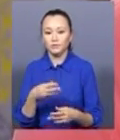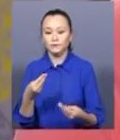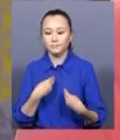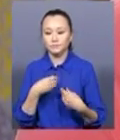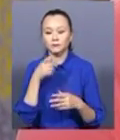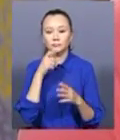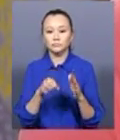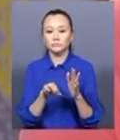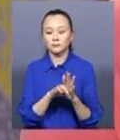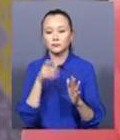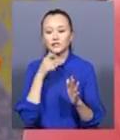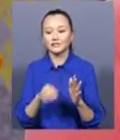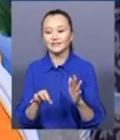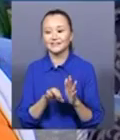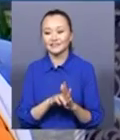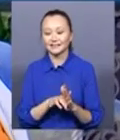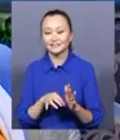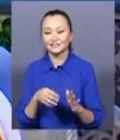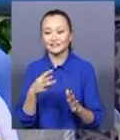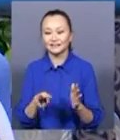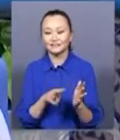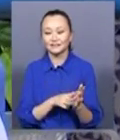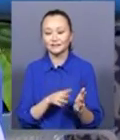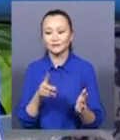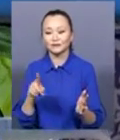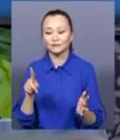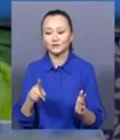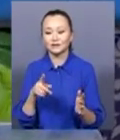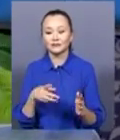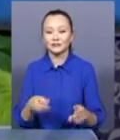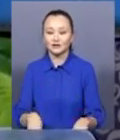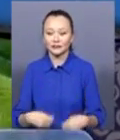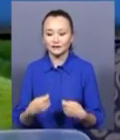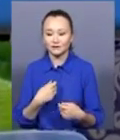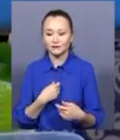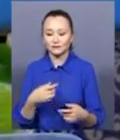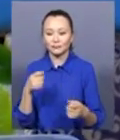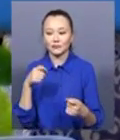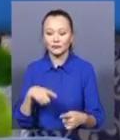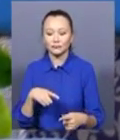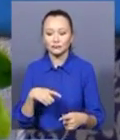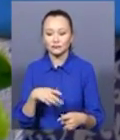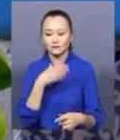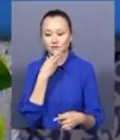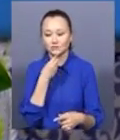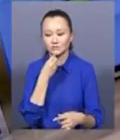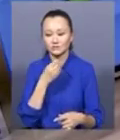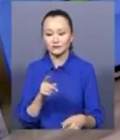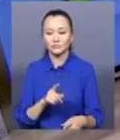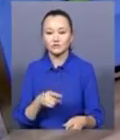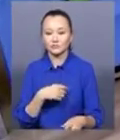ботинки. Мне дали ботинки, у меня 38-й номер ноги. Они мне подошли, прекрасные